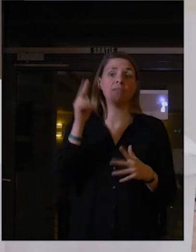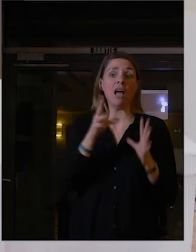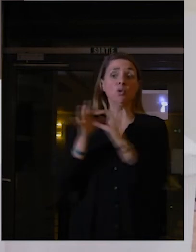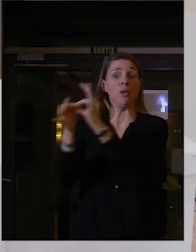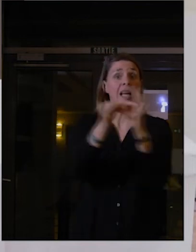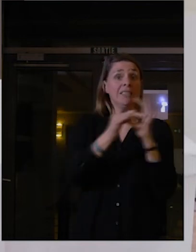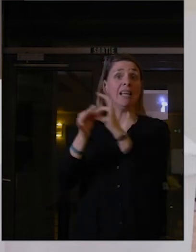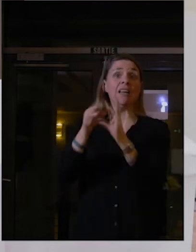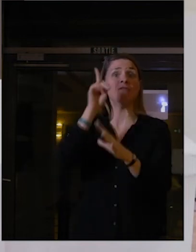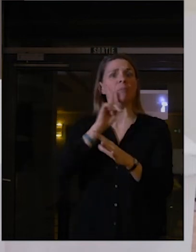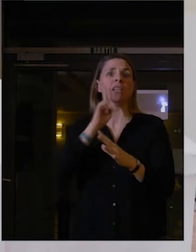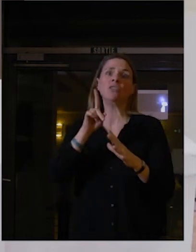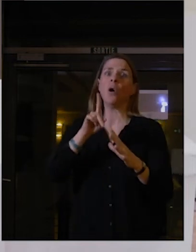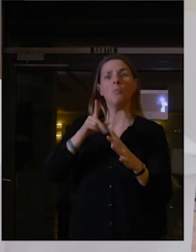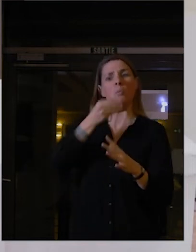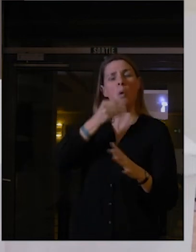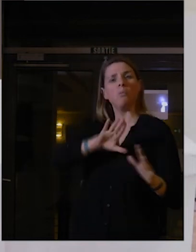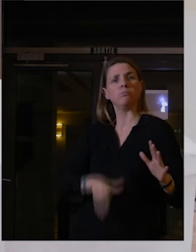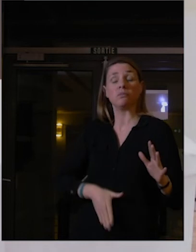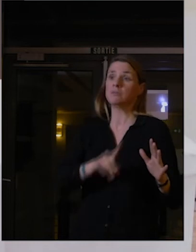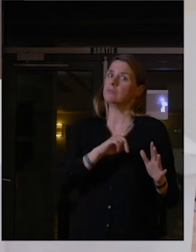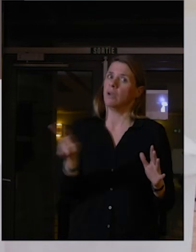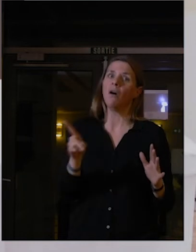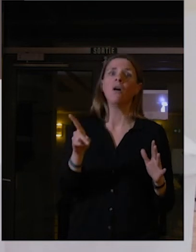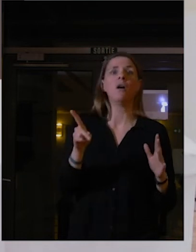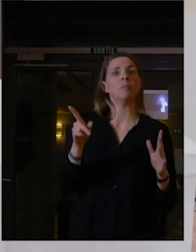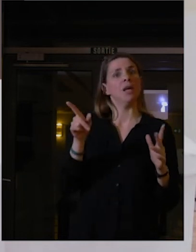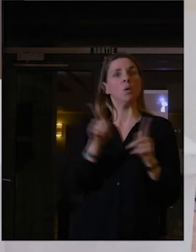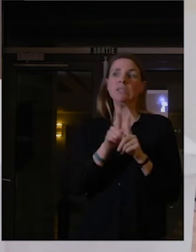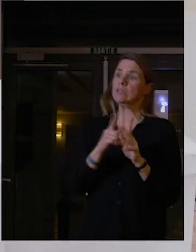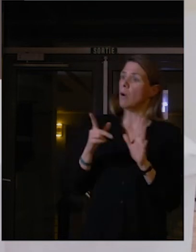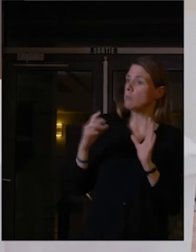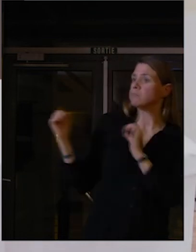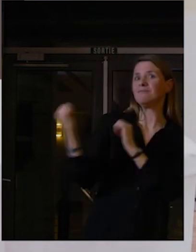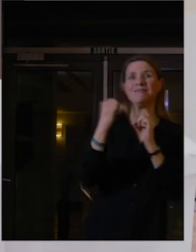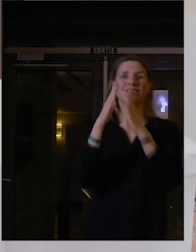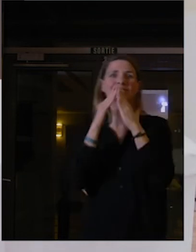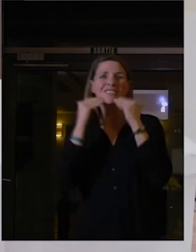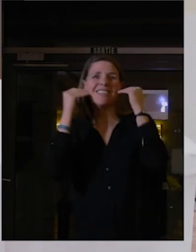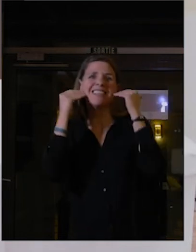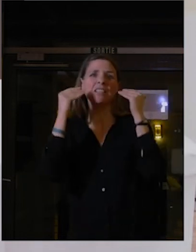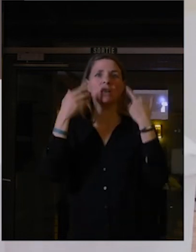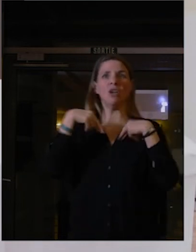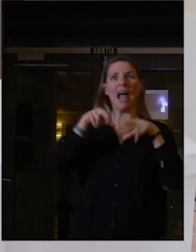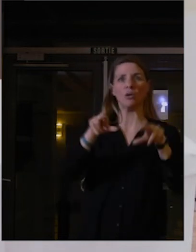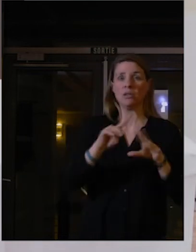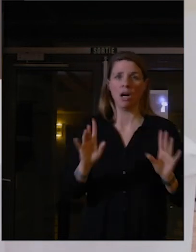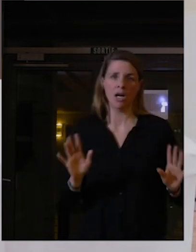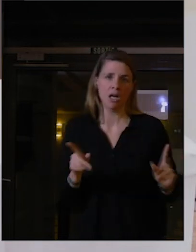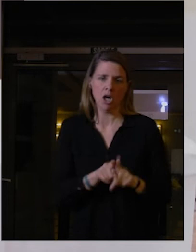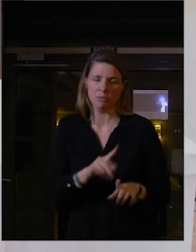solidarité féminine est un acquis, que la sororité est obligatoire au même titre que le sourire permanent dans la rue, pas du tout.